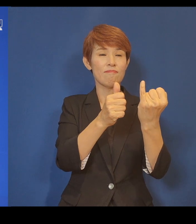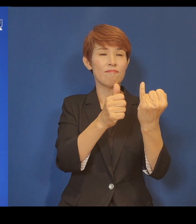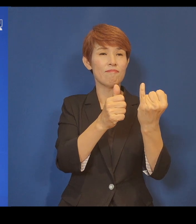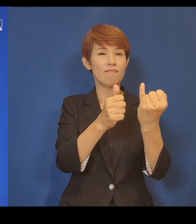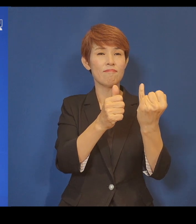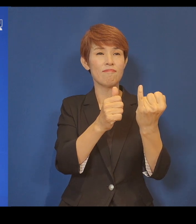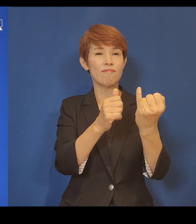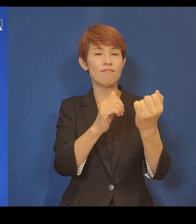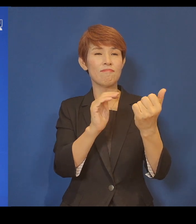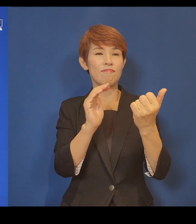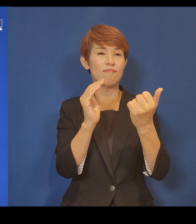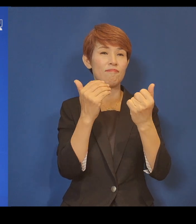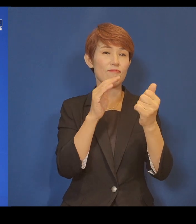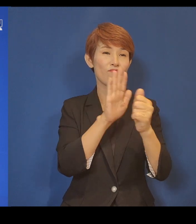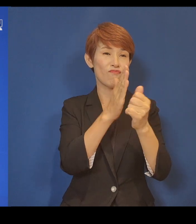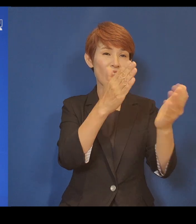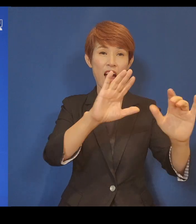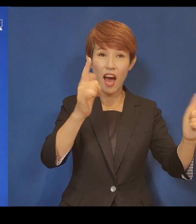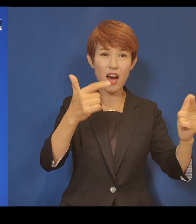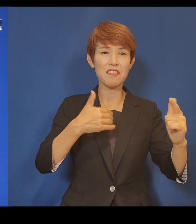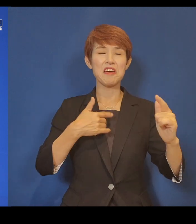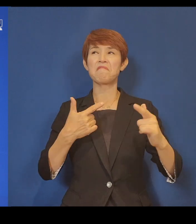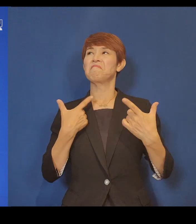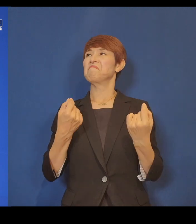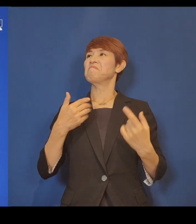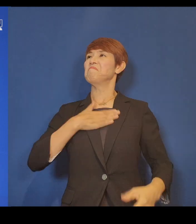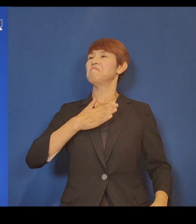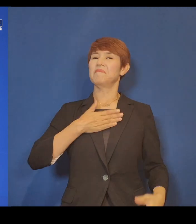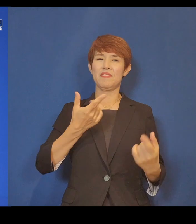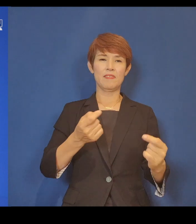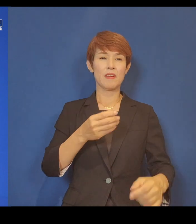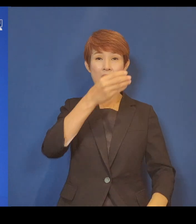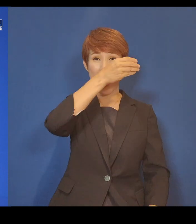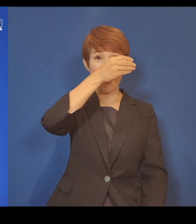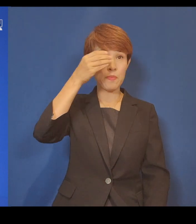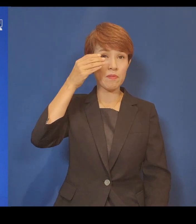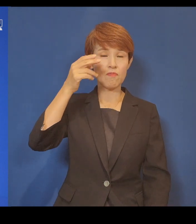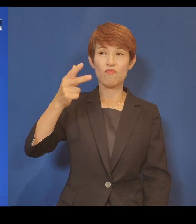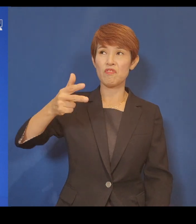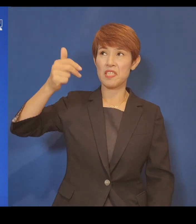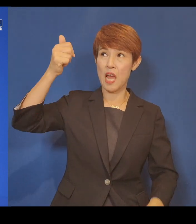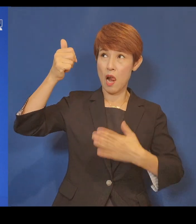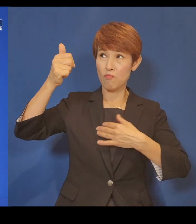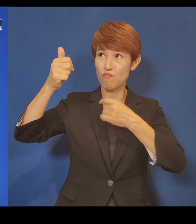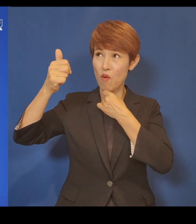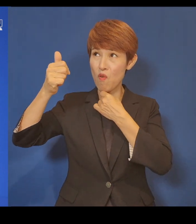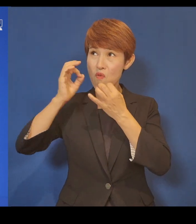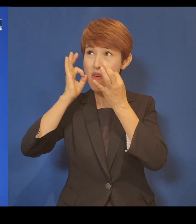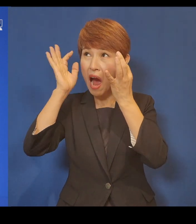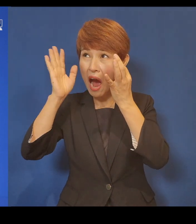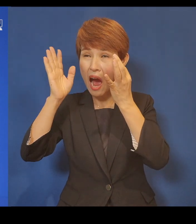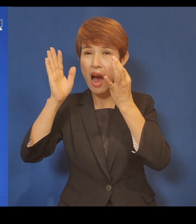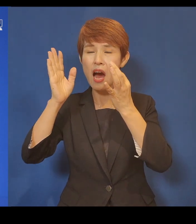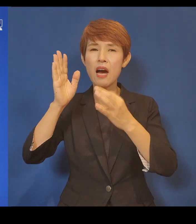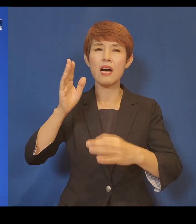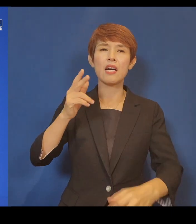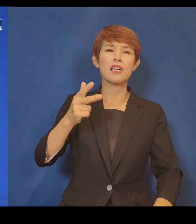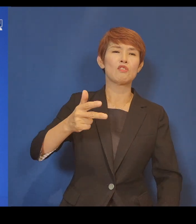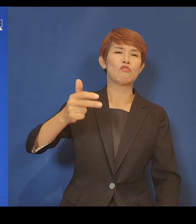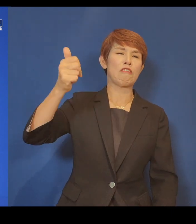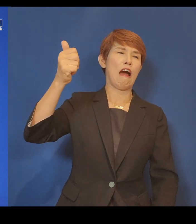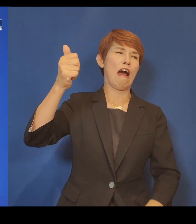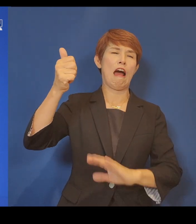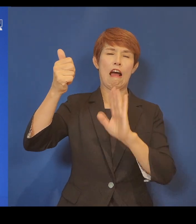코스메오 했던 들러리, 감히 주제넘게 주인을 알려고 애쓰지 않으니까 주인은 아주 하드한